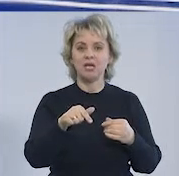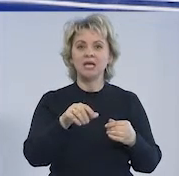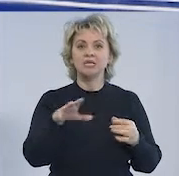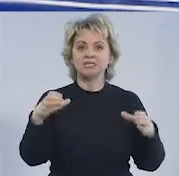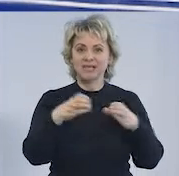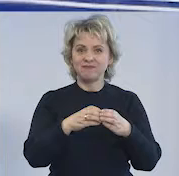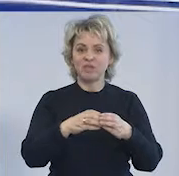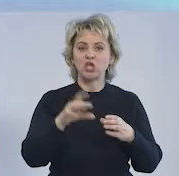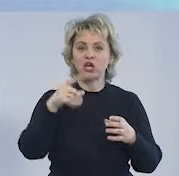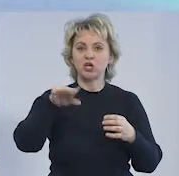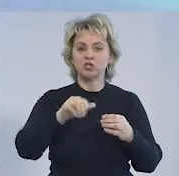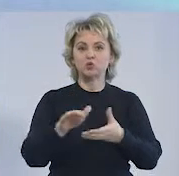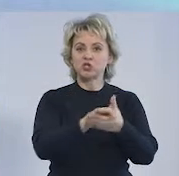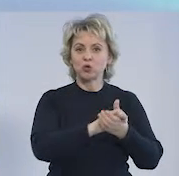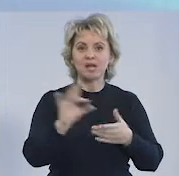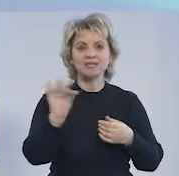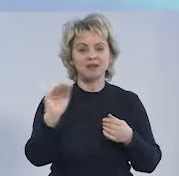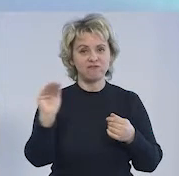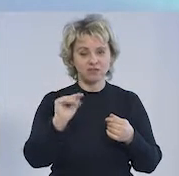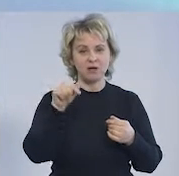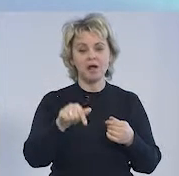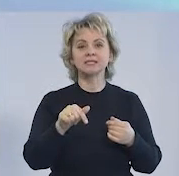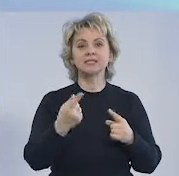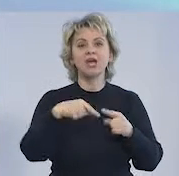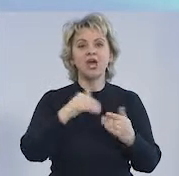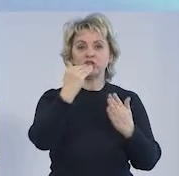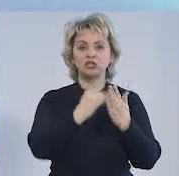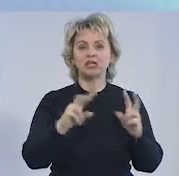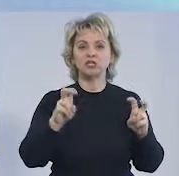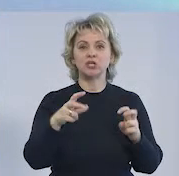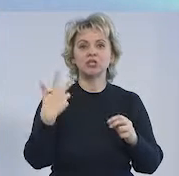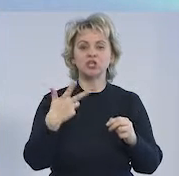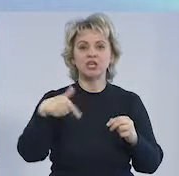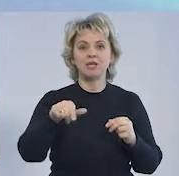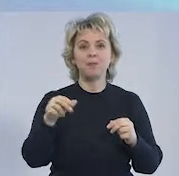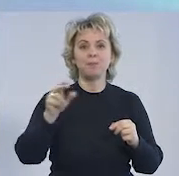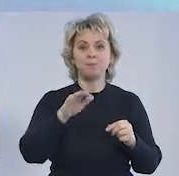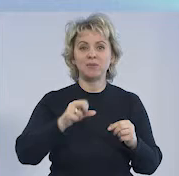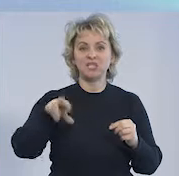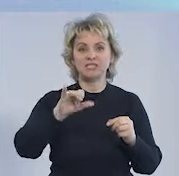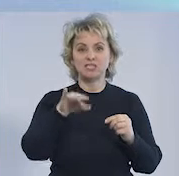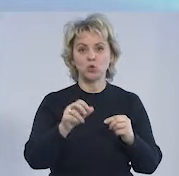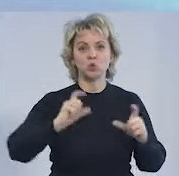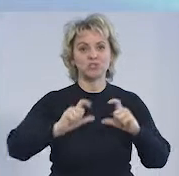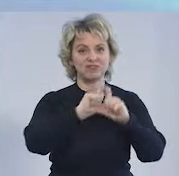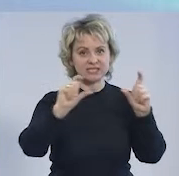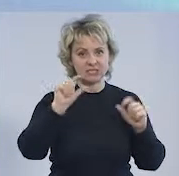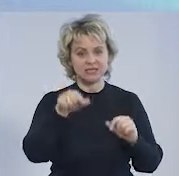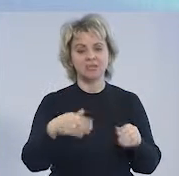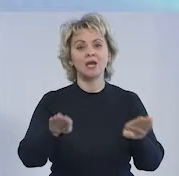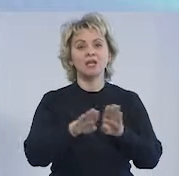инициировал Совет ректоров, Союз ректоров Российской Федерации. Этот рейтинг называется «Три миссии университета». Так